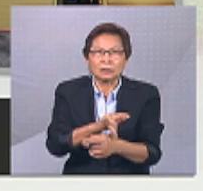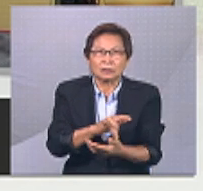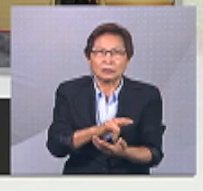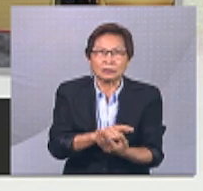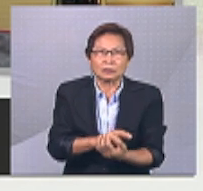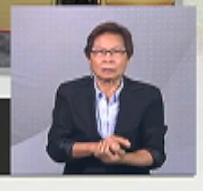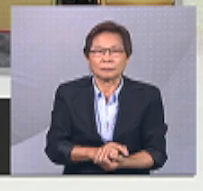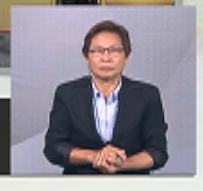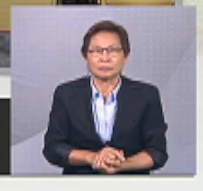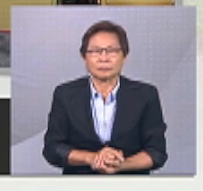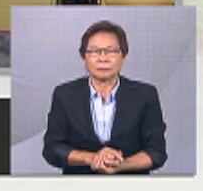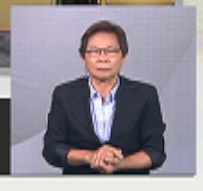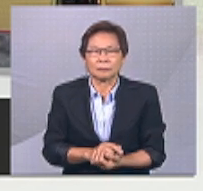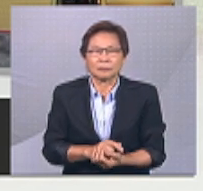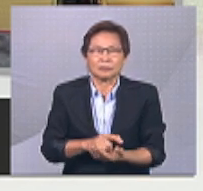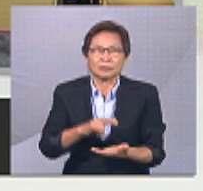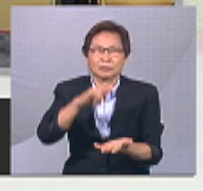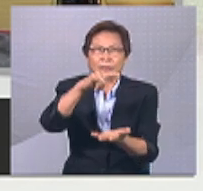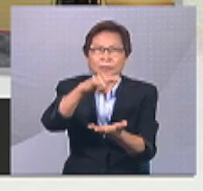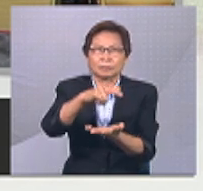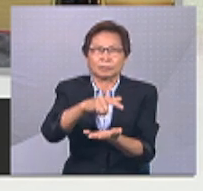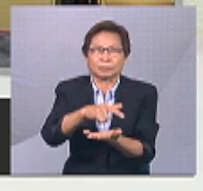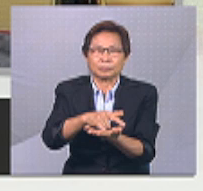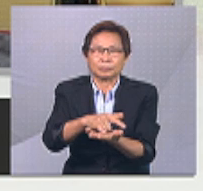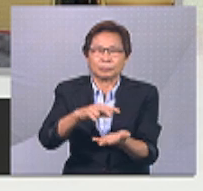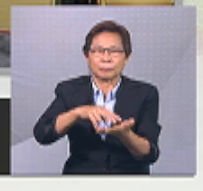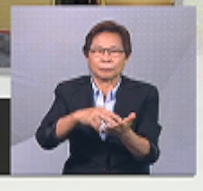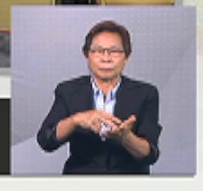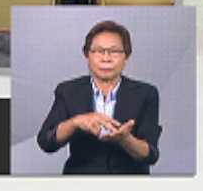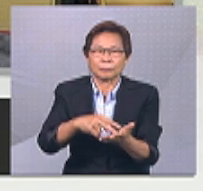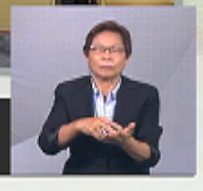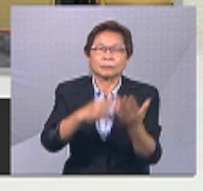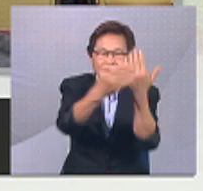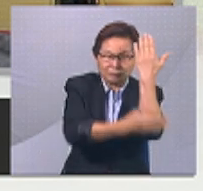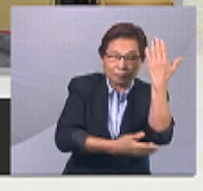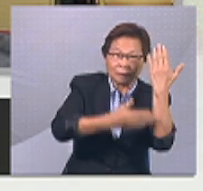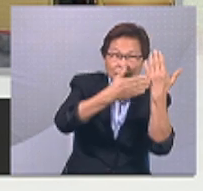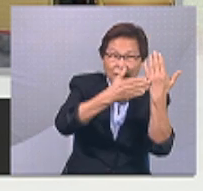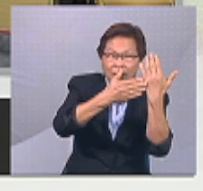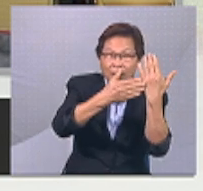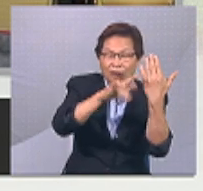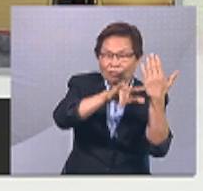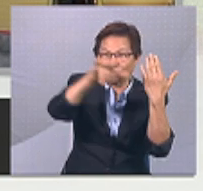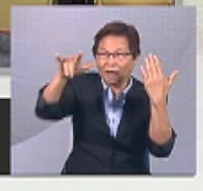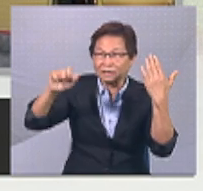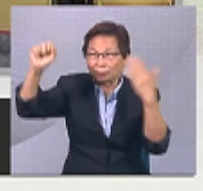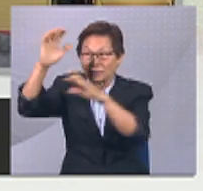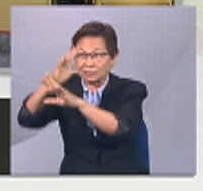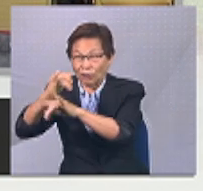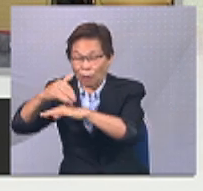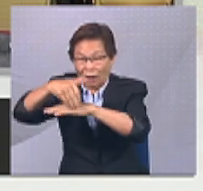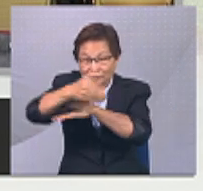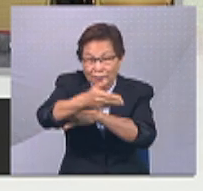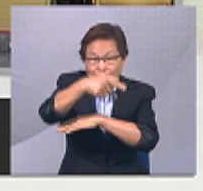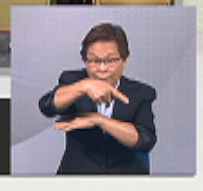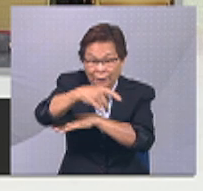mengelakkan penularan virus merentasi sempadan, maksudnya daripada Semenanjung ke Sabah dan Sarawak? Dan soalan